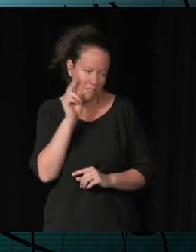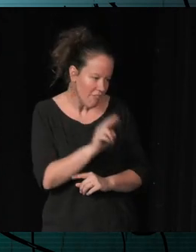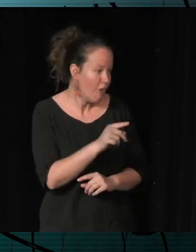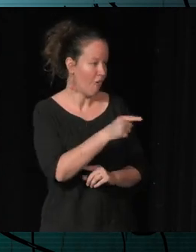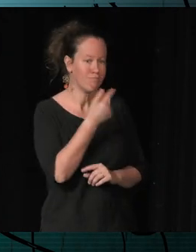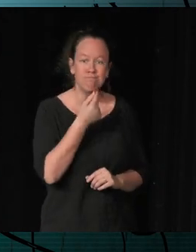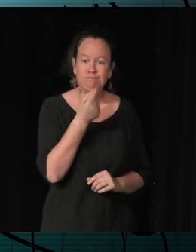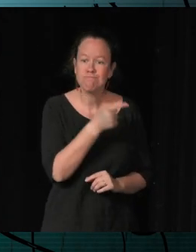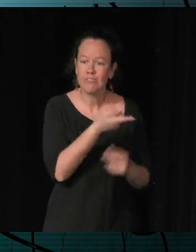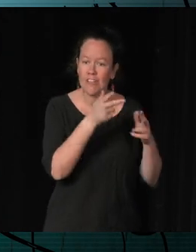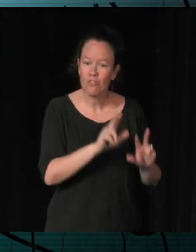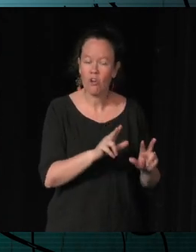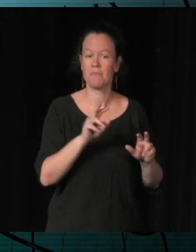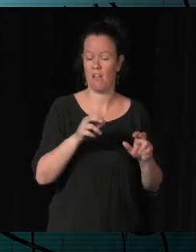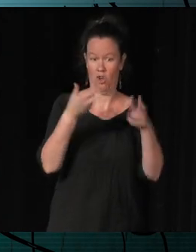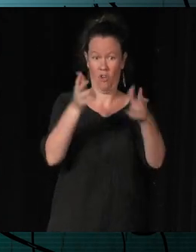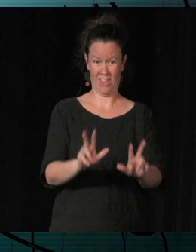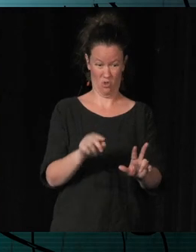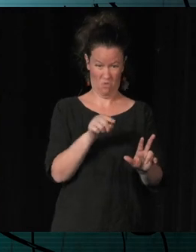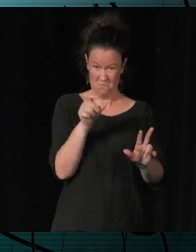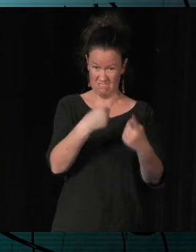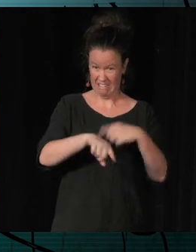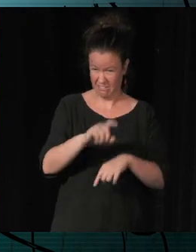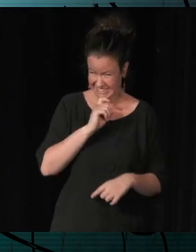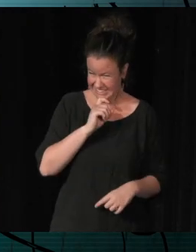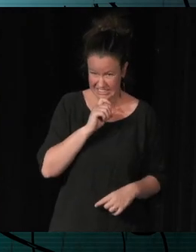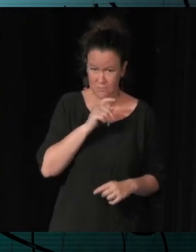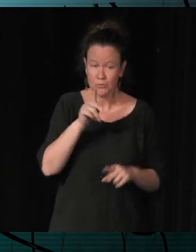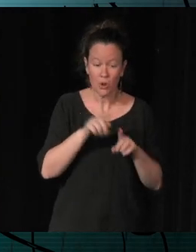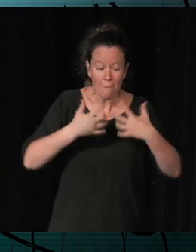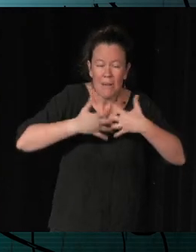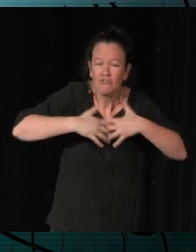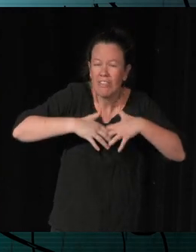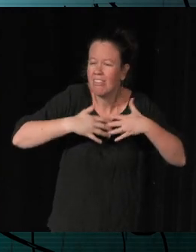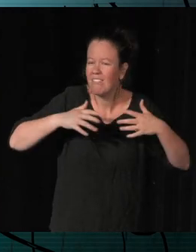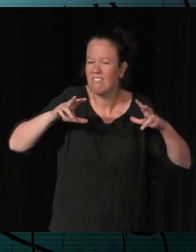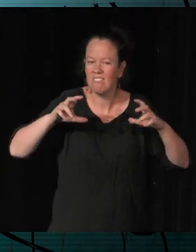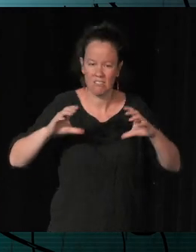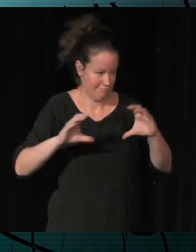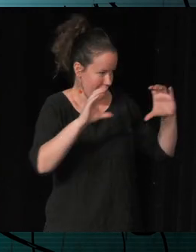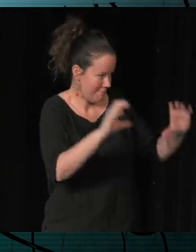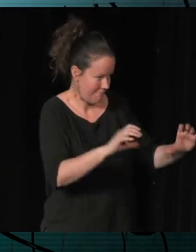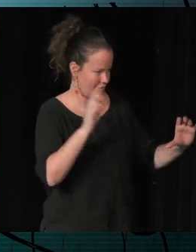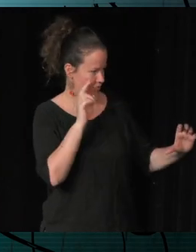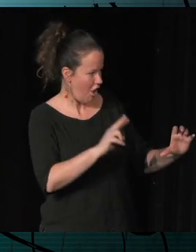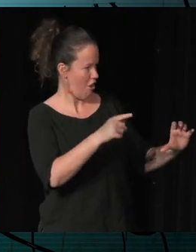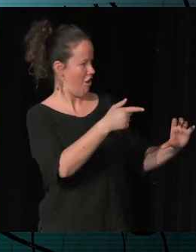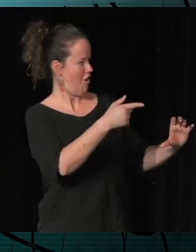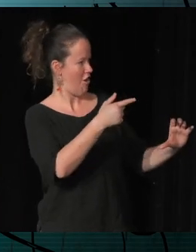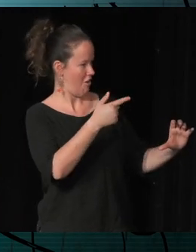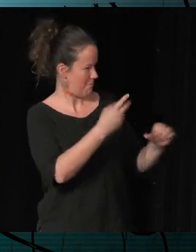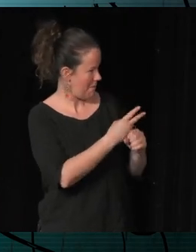là personne parlait d'informatique encore c'était des trucs un peu bizarres les gens se demandaient à quoi ça servait et il a dit ah mais je vais voilà je vais faire un magasin de